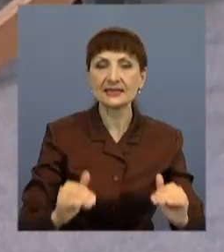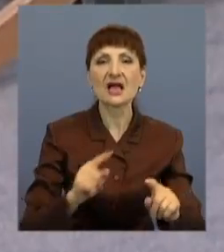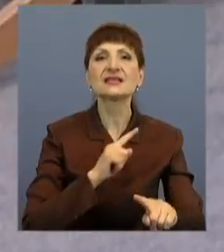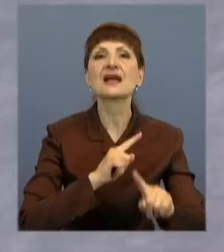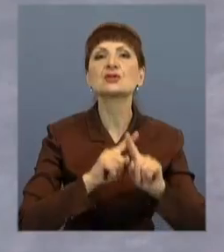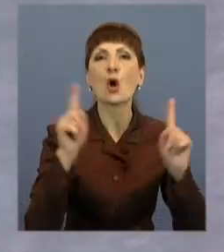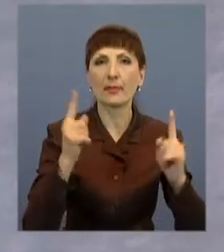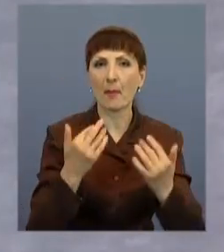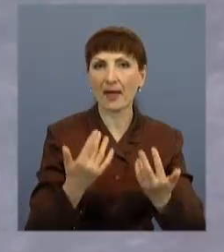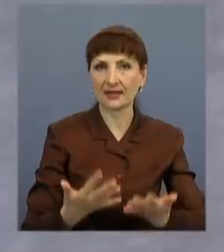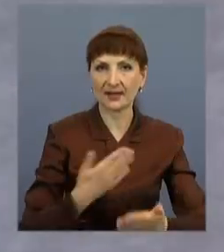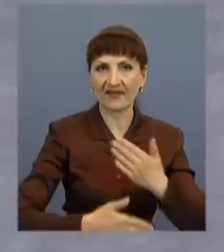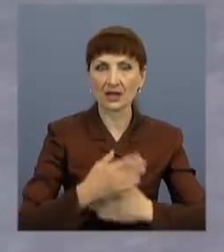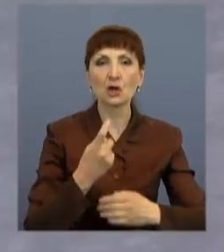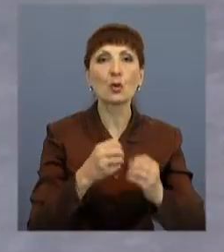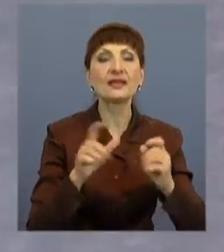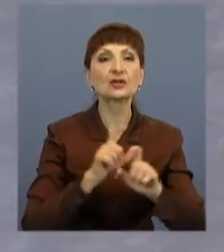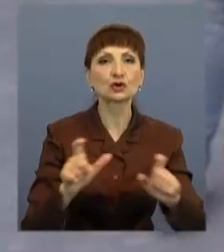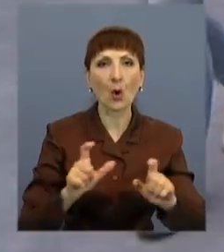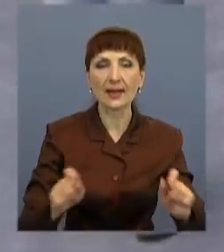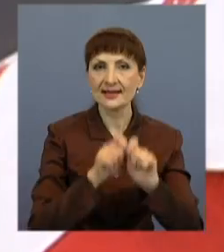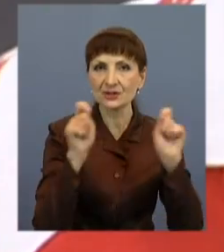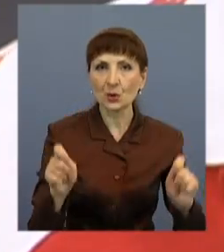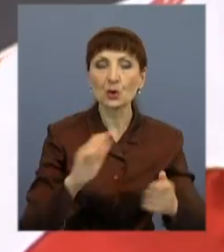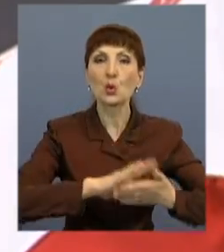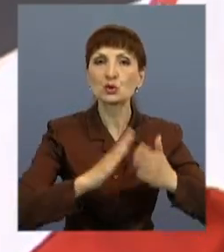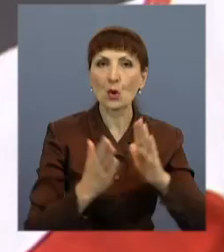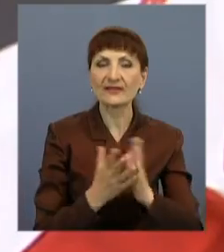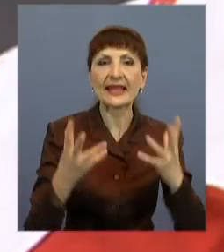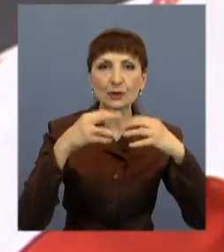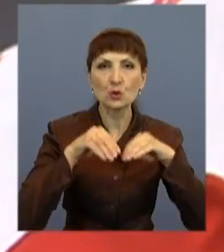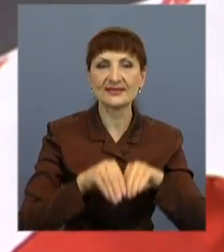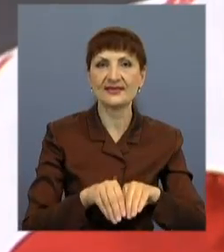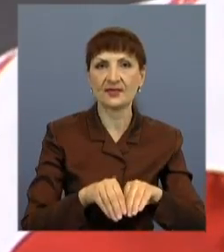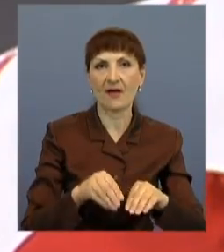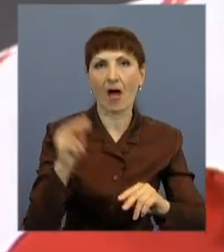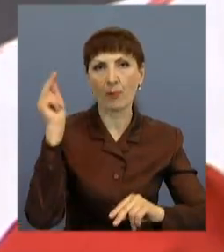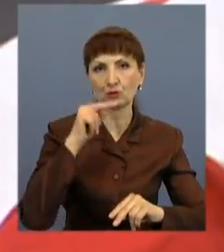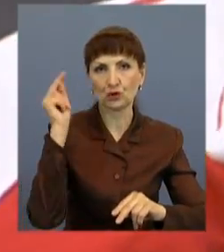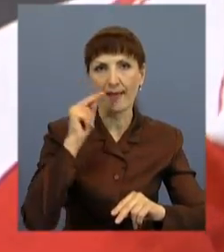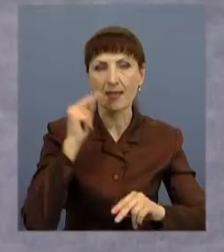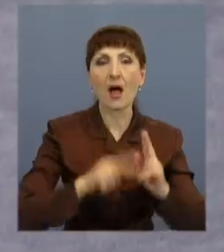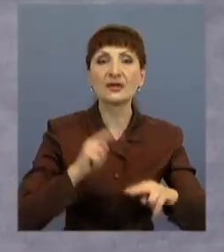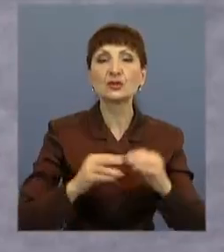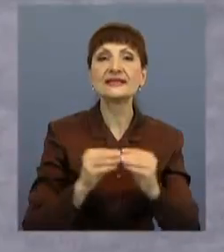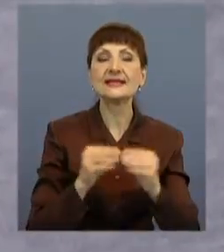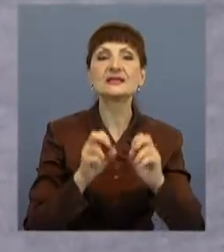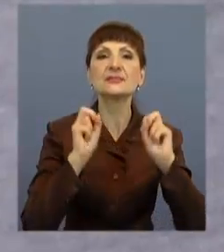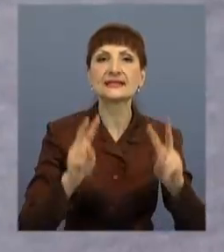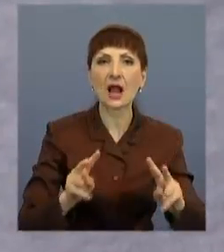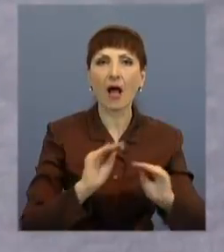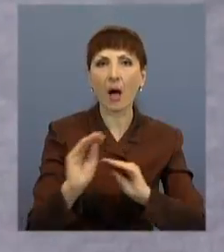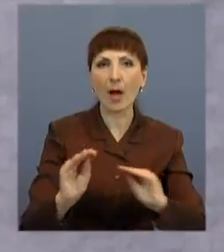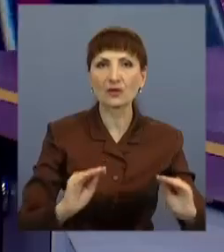особыми потребностями. В 115 школах созданы условия для инклюзивного обучения. Построено 10 детских специально